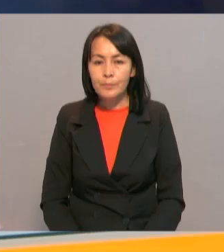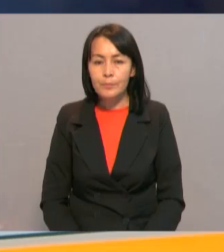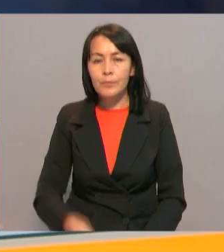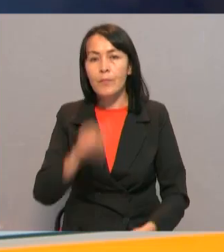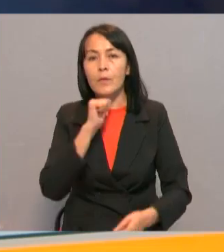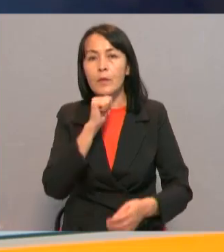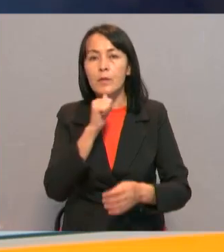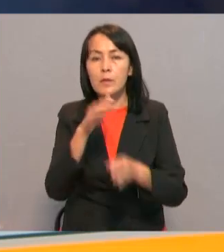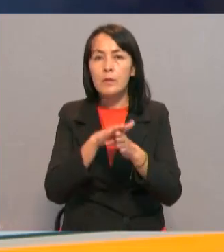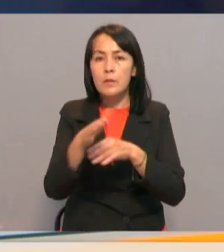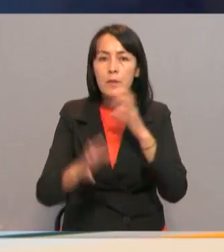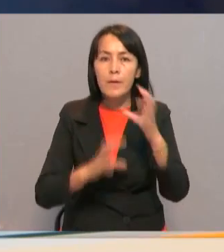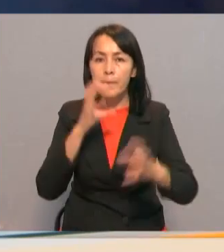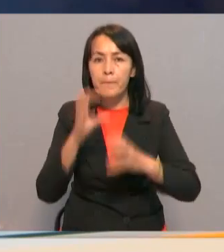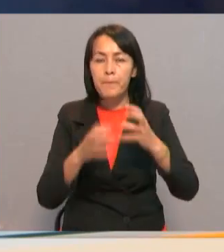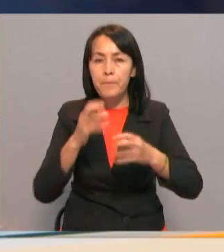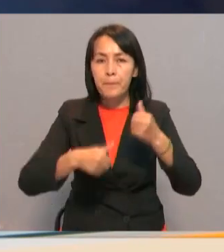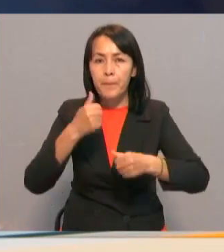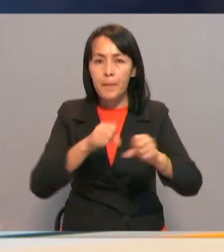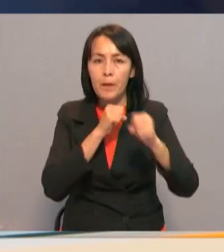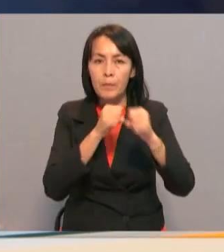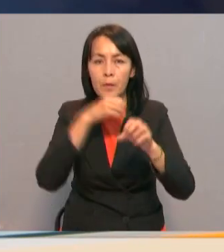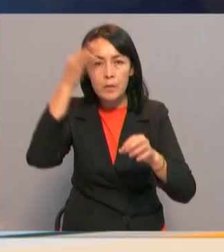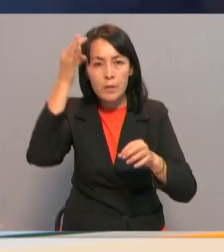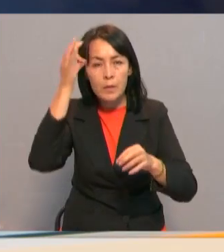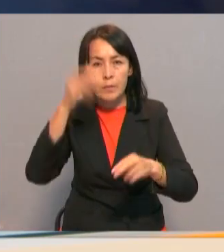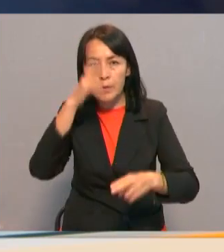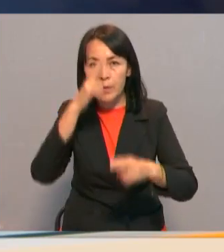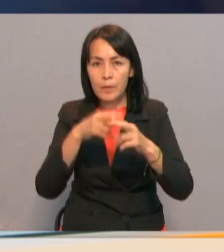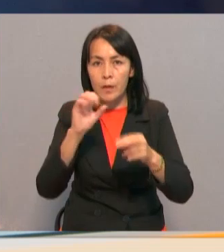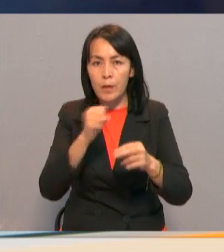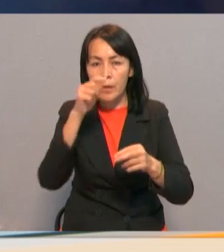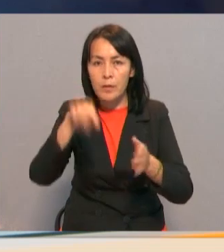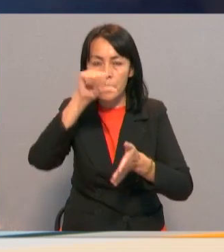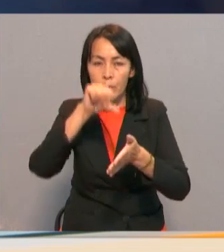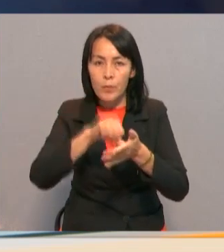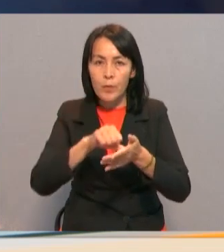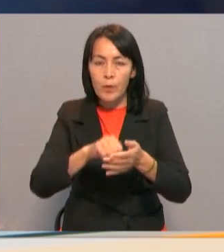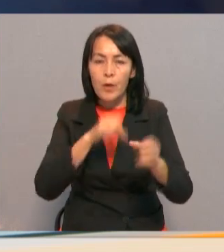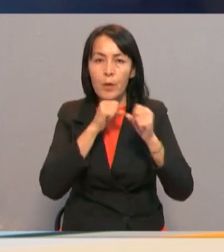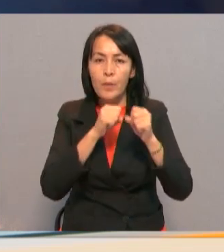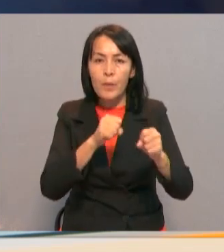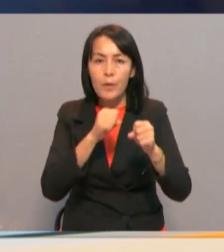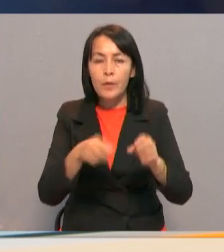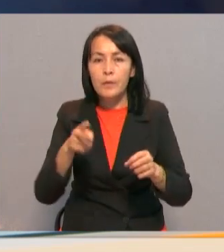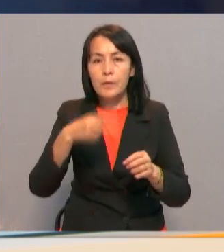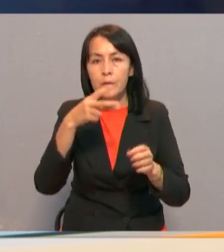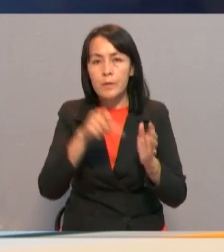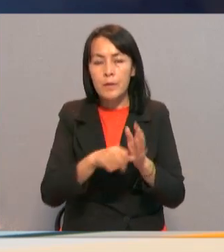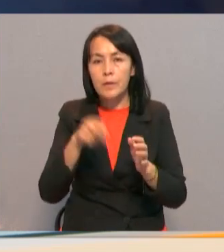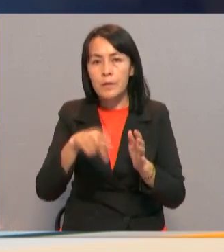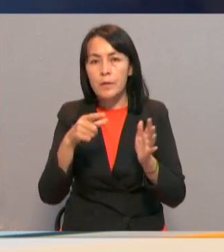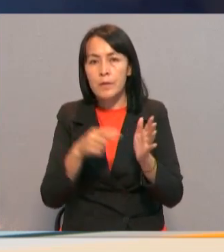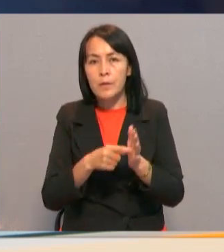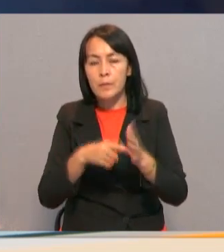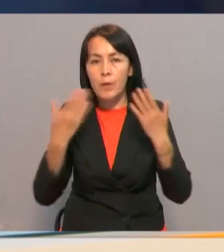в Кустанае прошёл международный турнир по боксу памяти братьев айтенов в нём приняли участие боксёры 2006